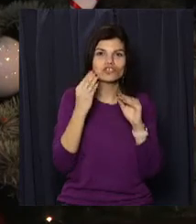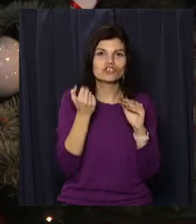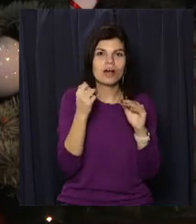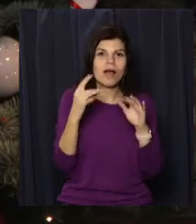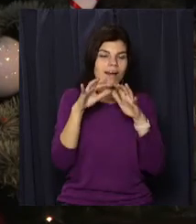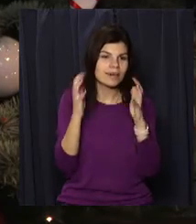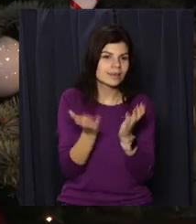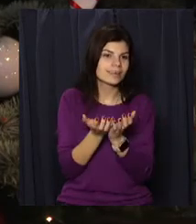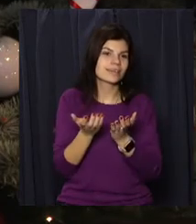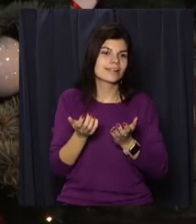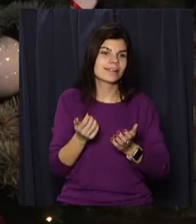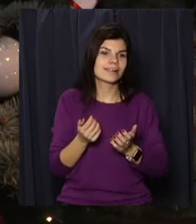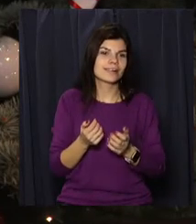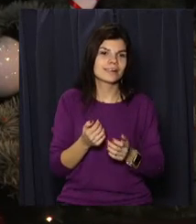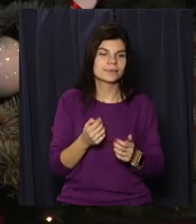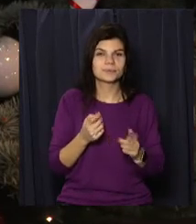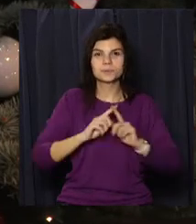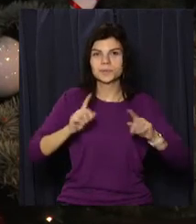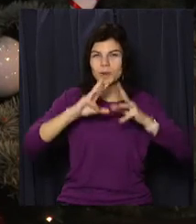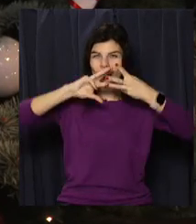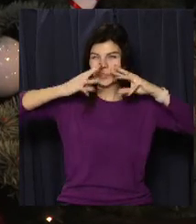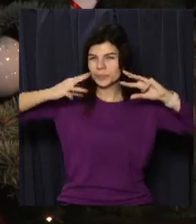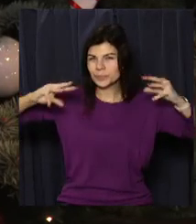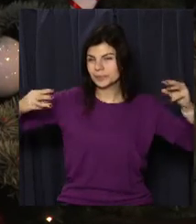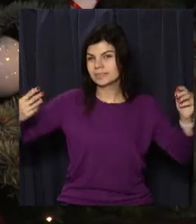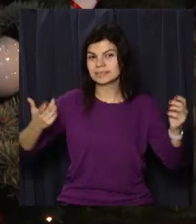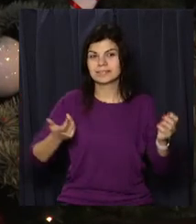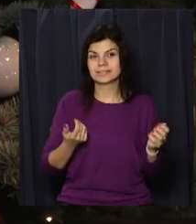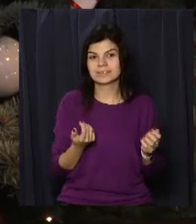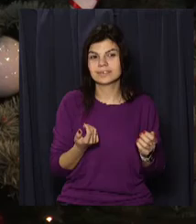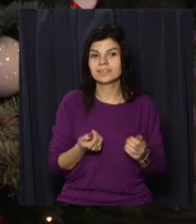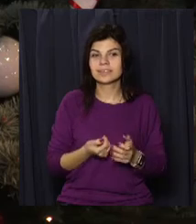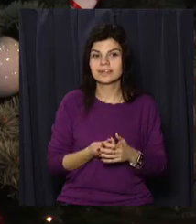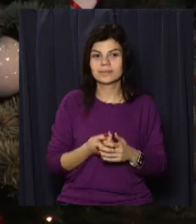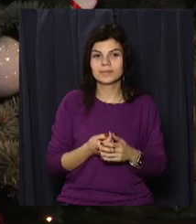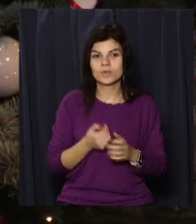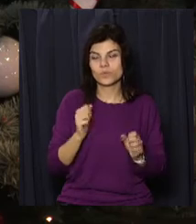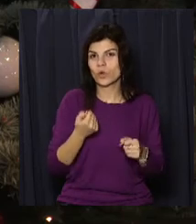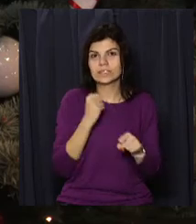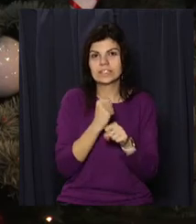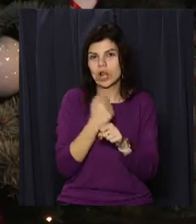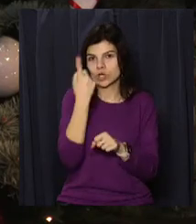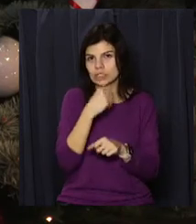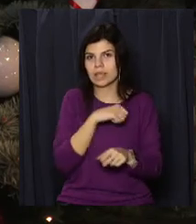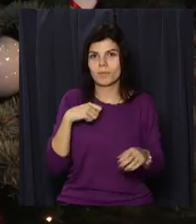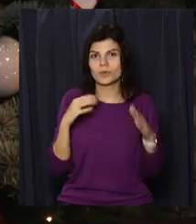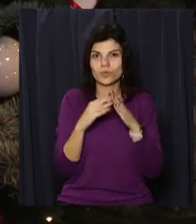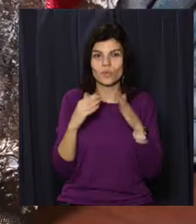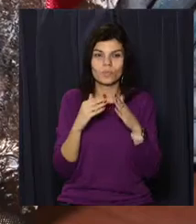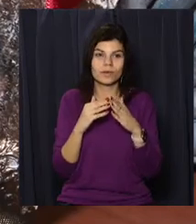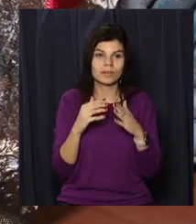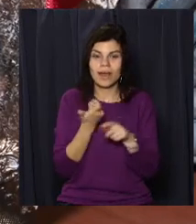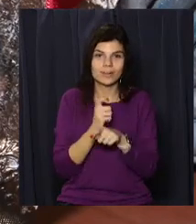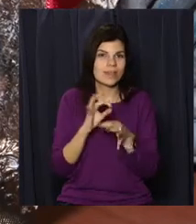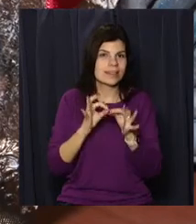какие-то орнаменты. Это, ну, можно даже просто вот действительно вручную сделать дома. Это очень несложно.